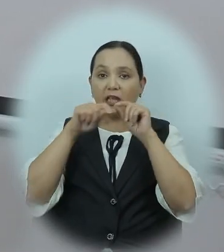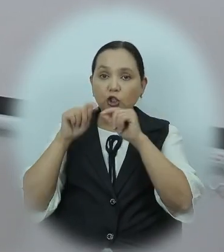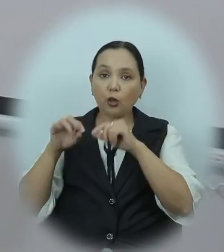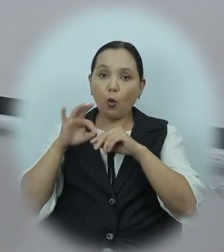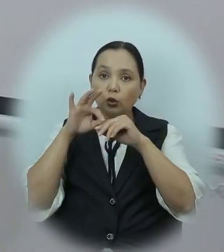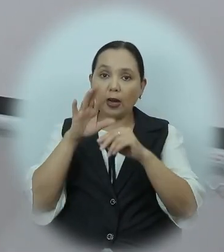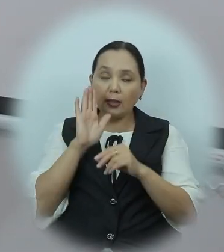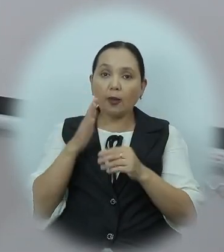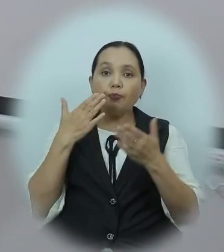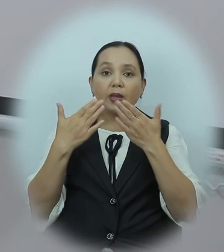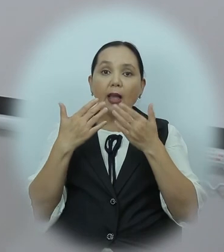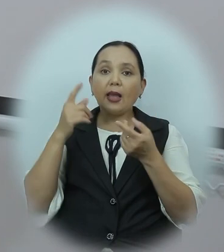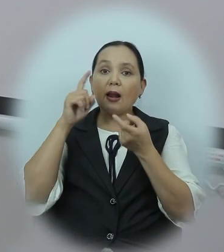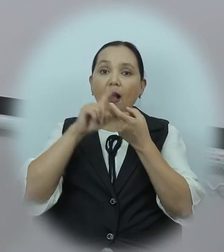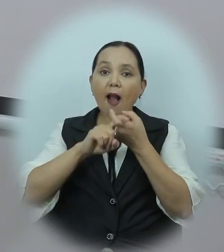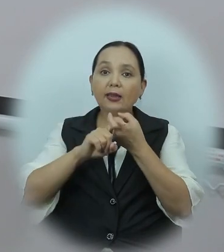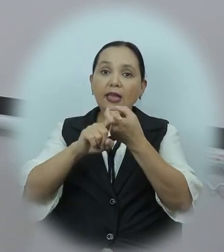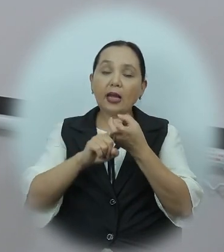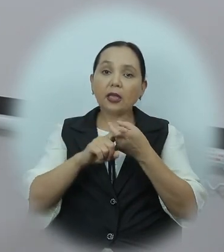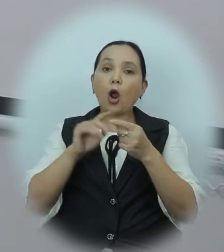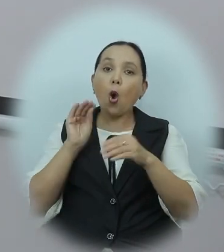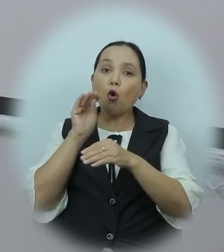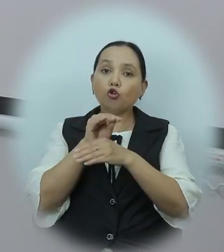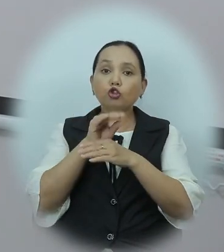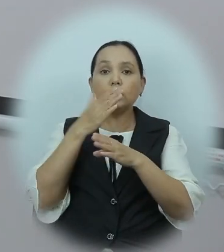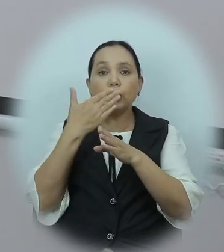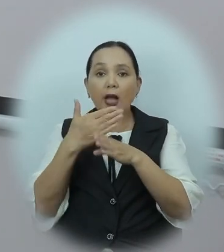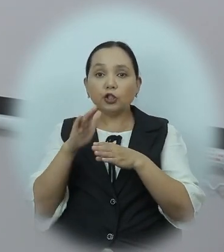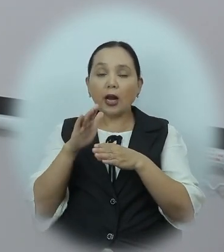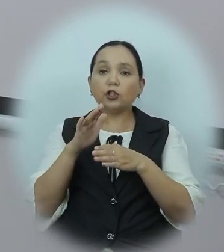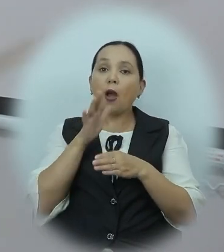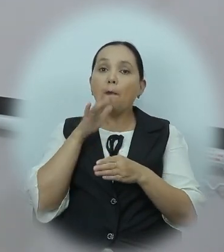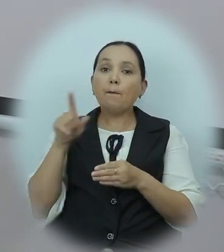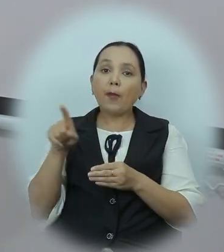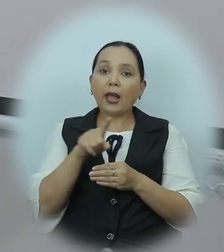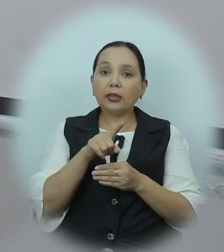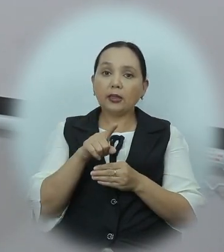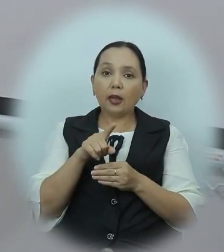o'tiladi. Agar kontaktlar qo'shilish, ajralish paytida